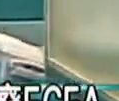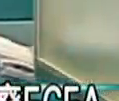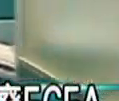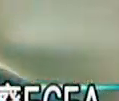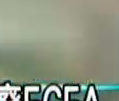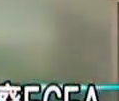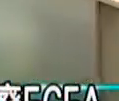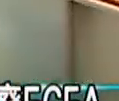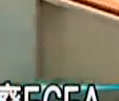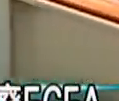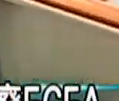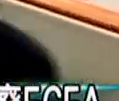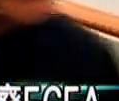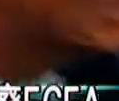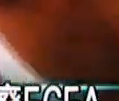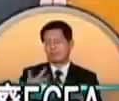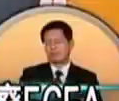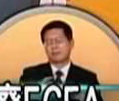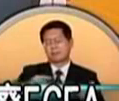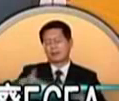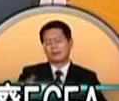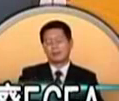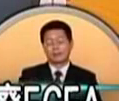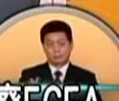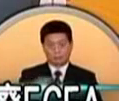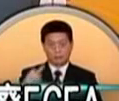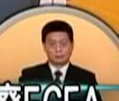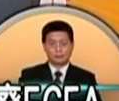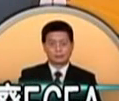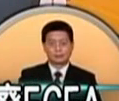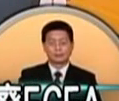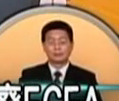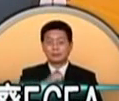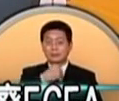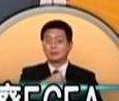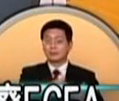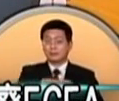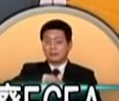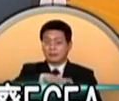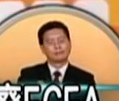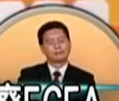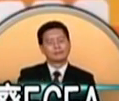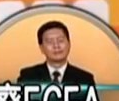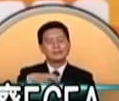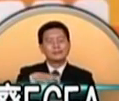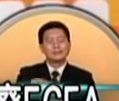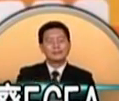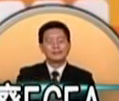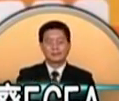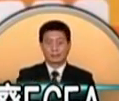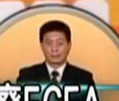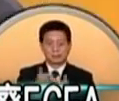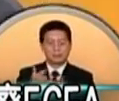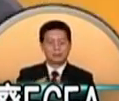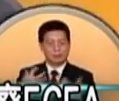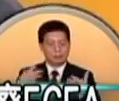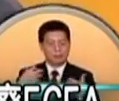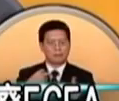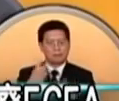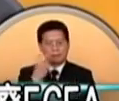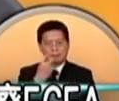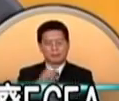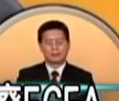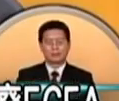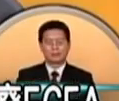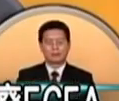为 ECFA 双鹰台上交手，各有坚持。民进党党主席蔡英文辩论时没有提公投，但会后接受电子媒体专访，强调公投